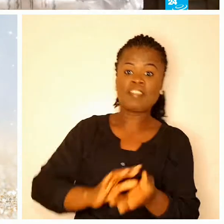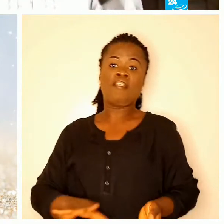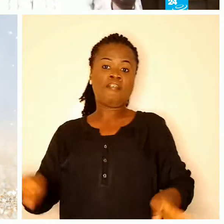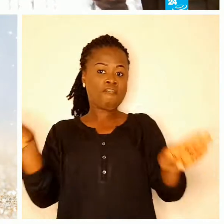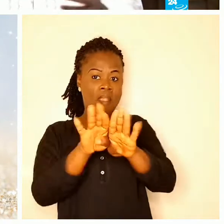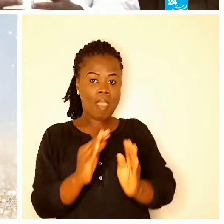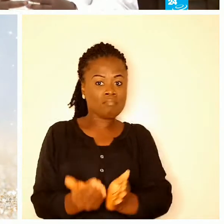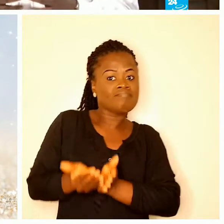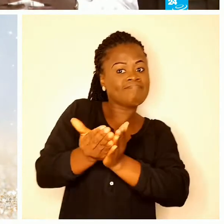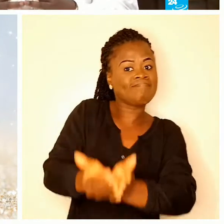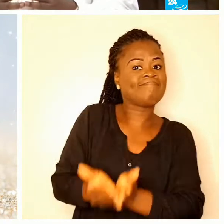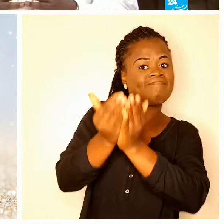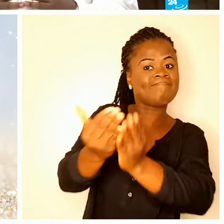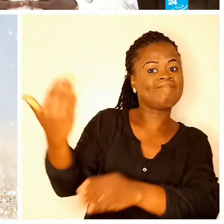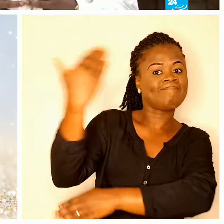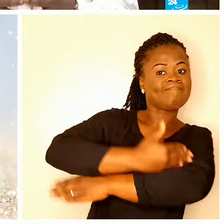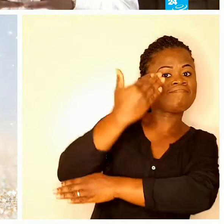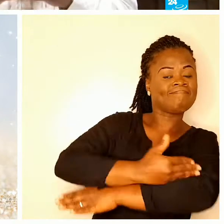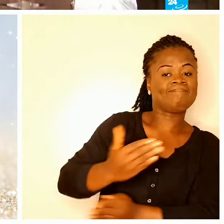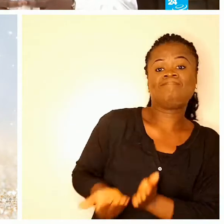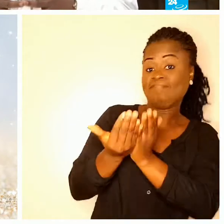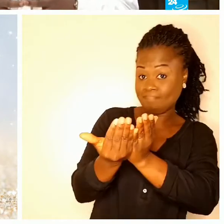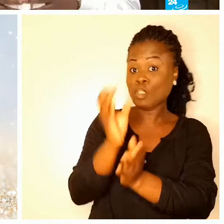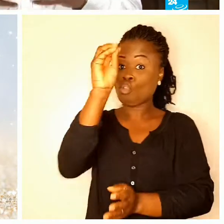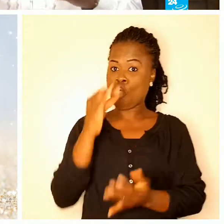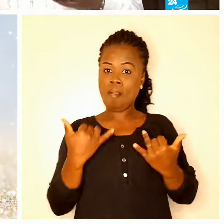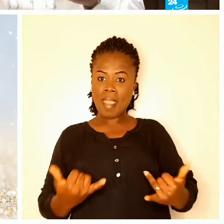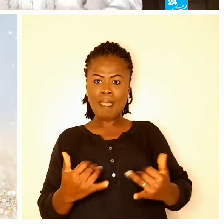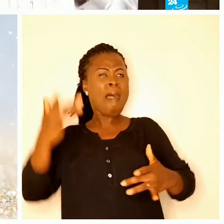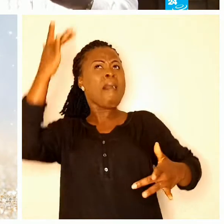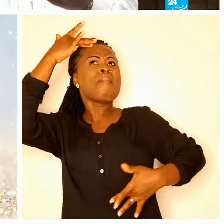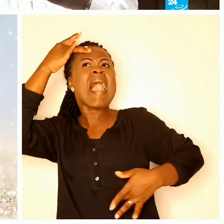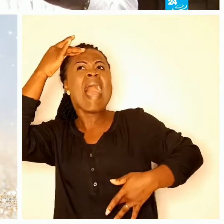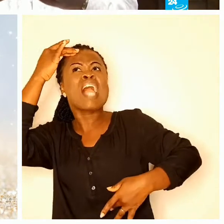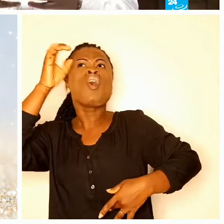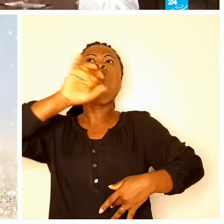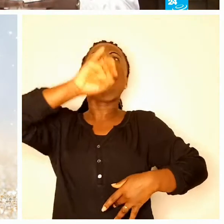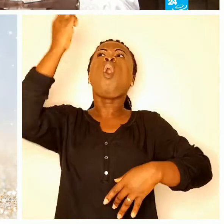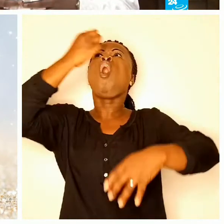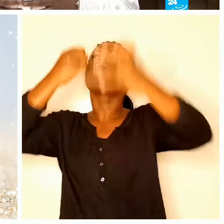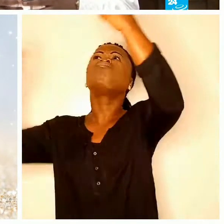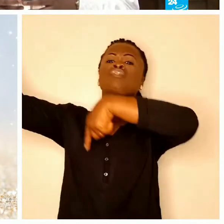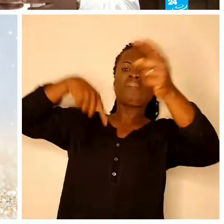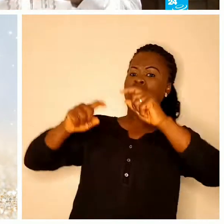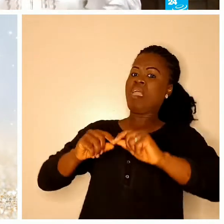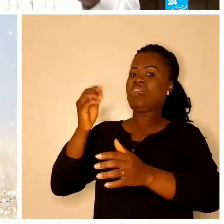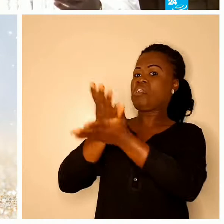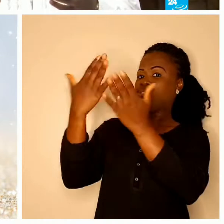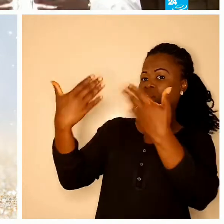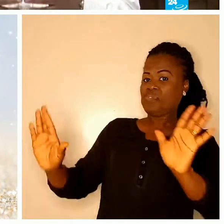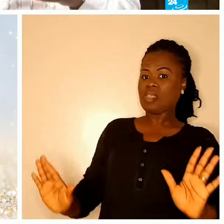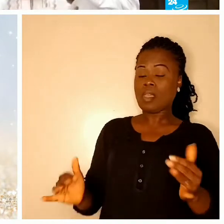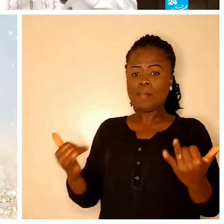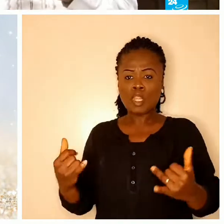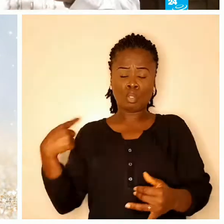qui fait qu'aujourd'hui nous n'avons plus aucun cas importé. Ensuite, nous sommes passés à l'état d'urgence et au